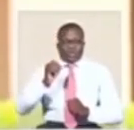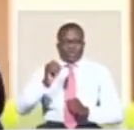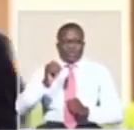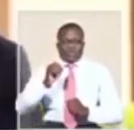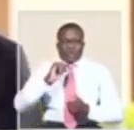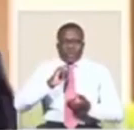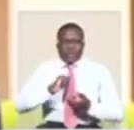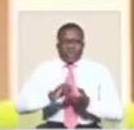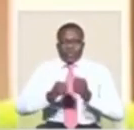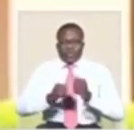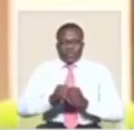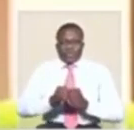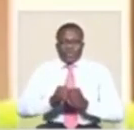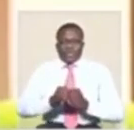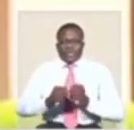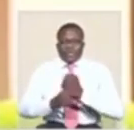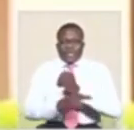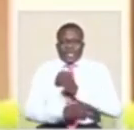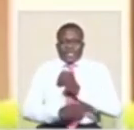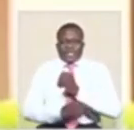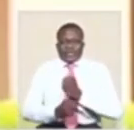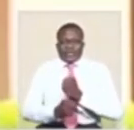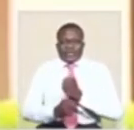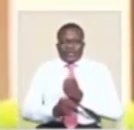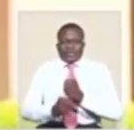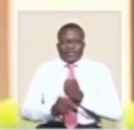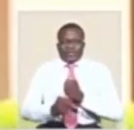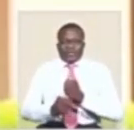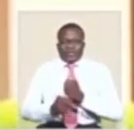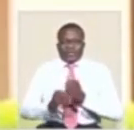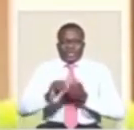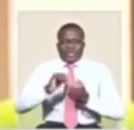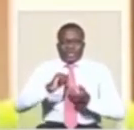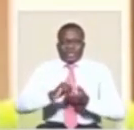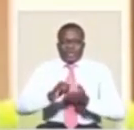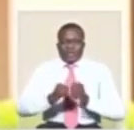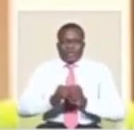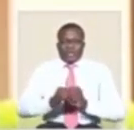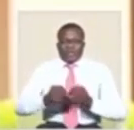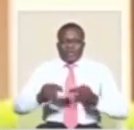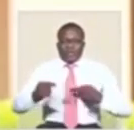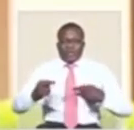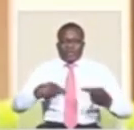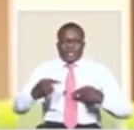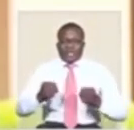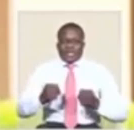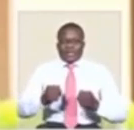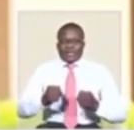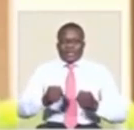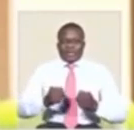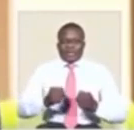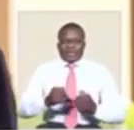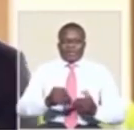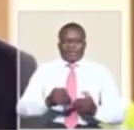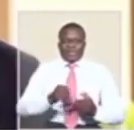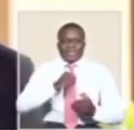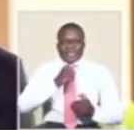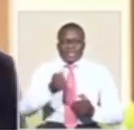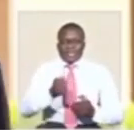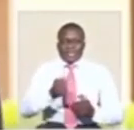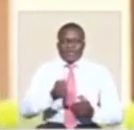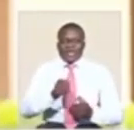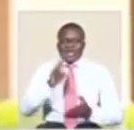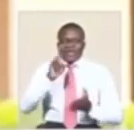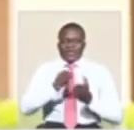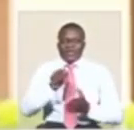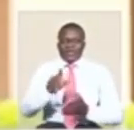le problème the region, de la région, le problème de la région, even the problem of Rwanda, et, ou même le problème encore du Rwanda, is not